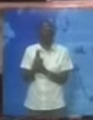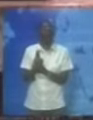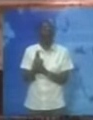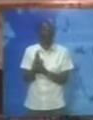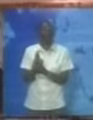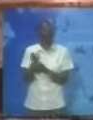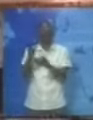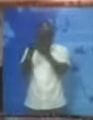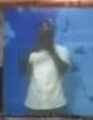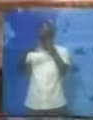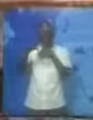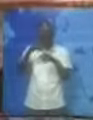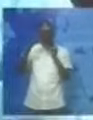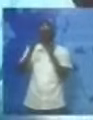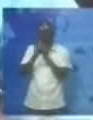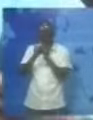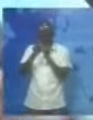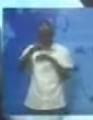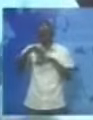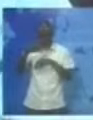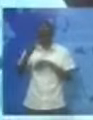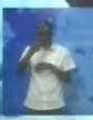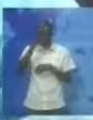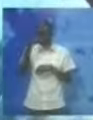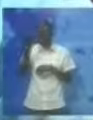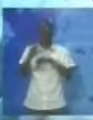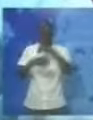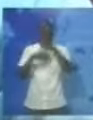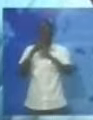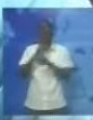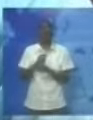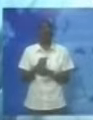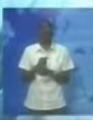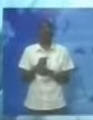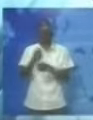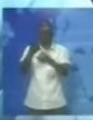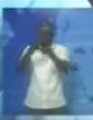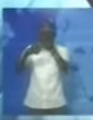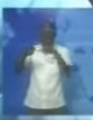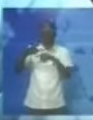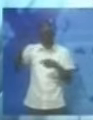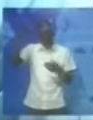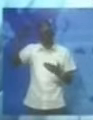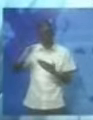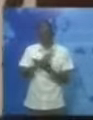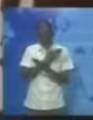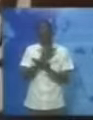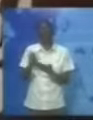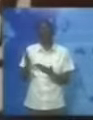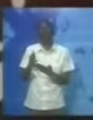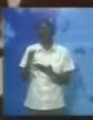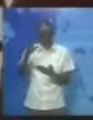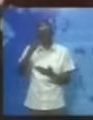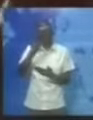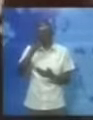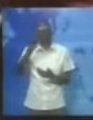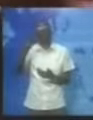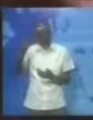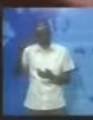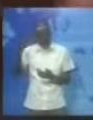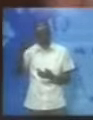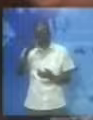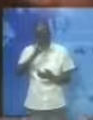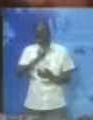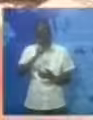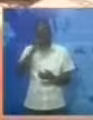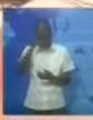De retour au Bercail après 14 ans d'aventure, Martin Thierry signe son retour sur la scène musicale. Nonga, c'est le nom de son nouvel